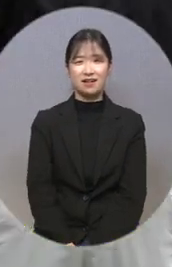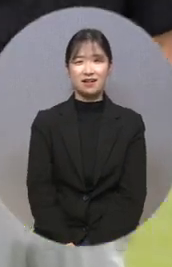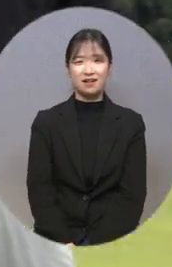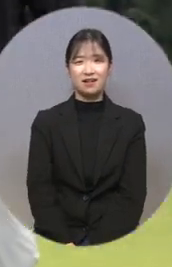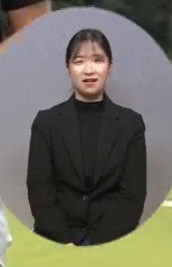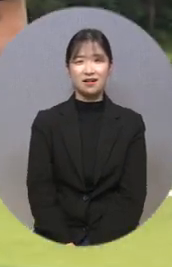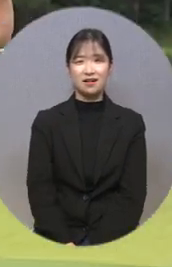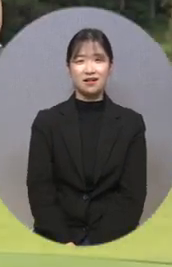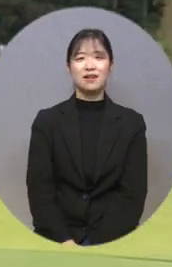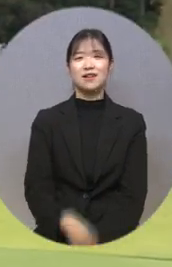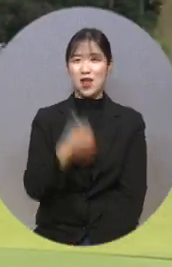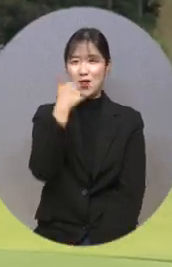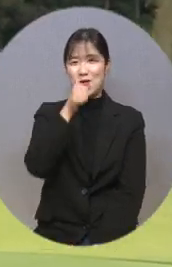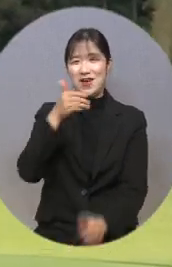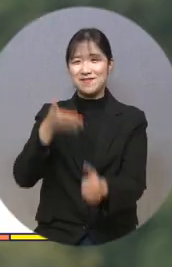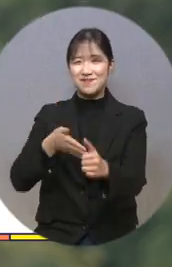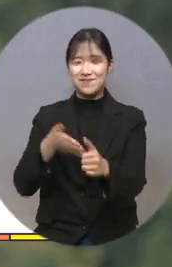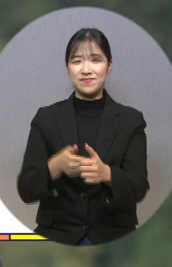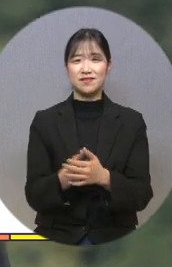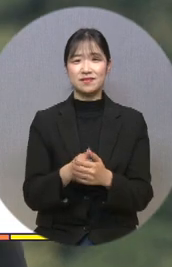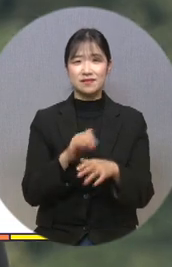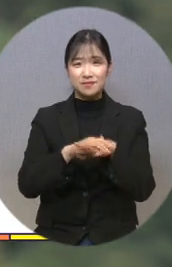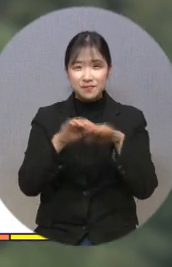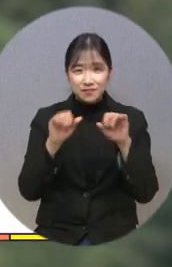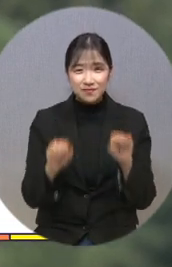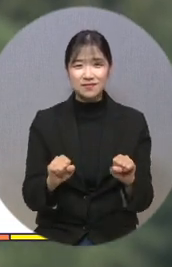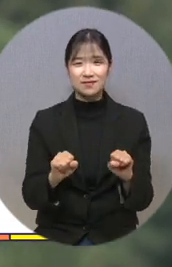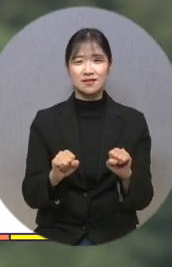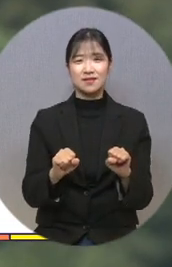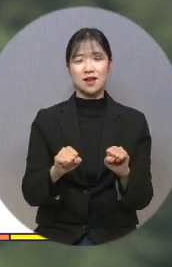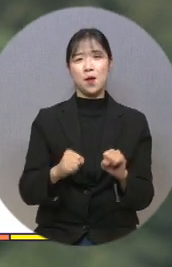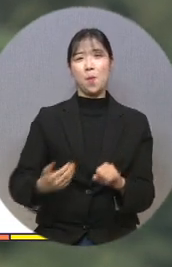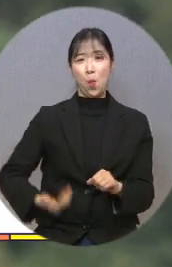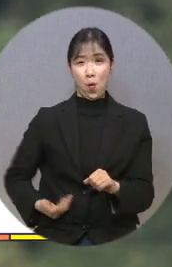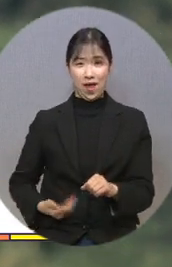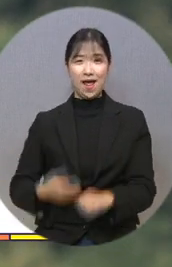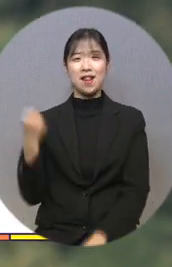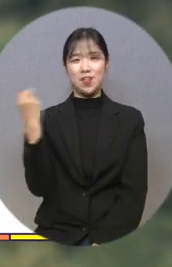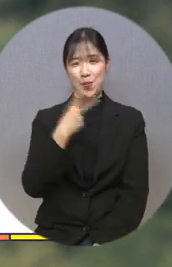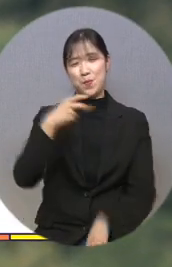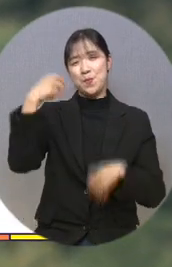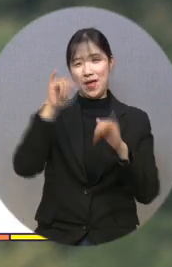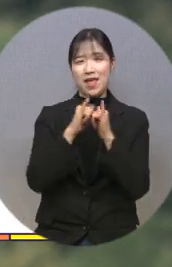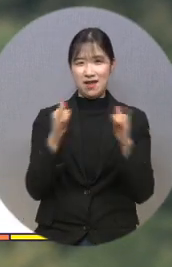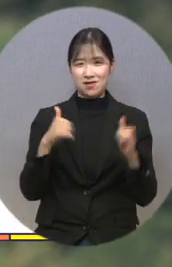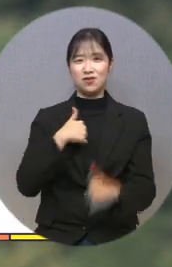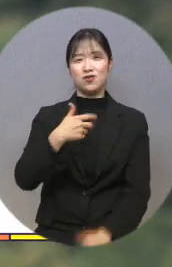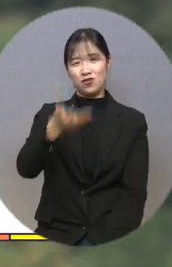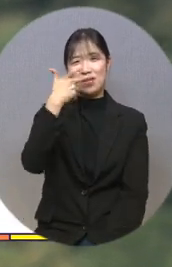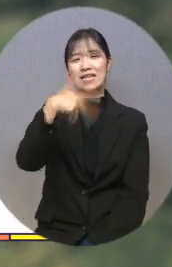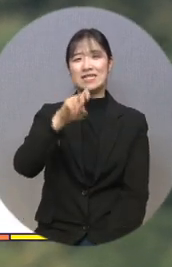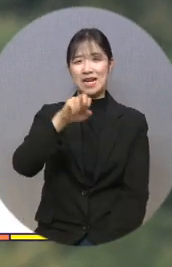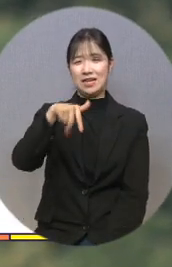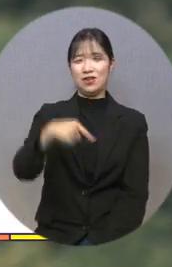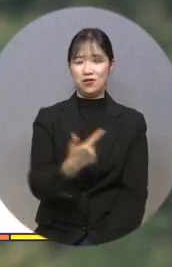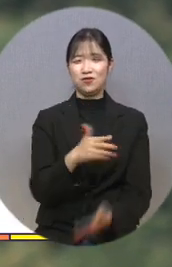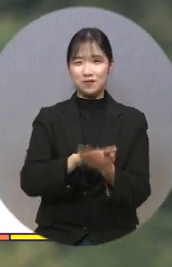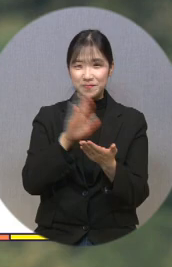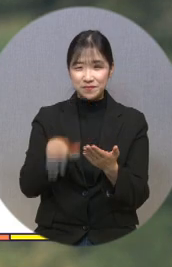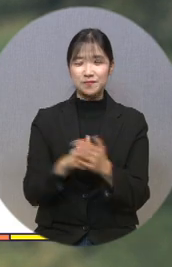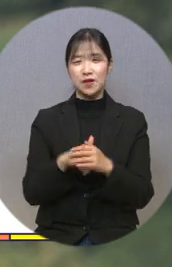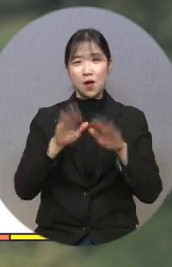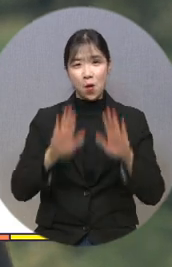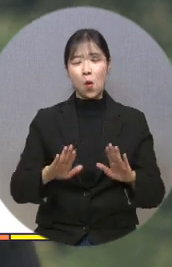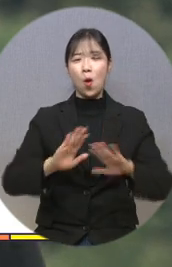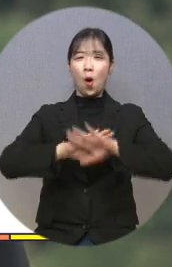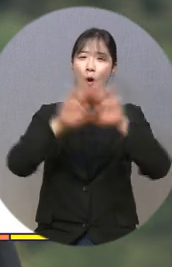너무 크다. 네. 네, 우선 자기소개 부탁드립니다. 네, 안녕하세요. 모델 겸 배우 최창균이라고 합니다. 네, 오늘 날씨도 좋은데 이렇게 초대받아서